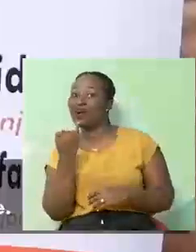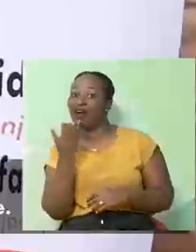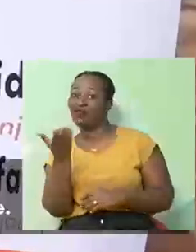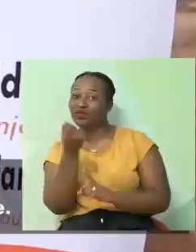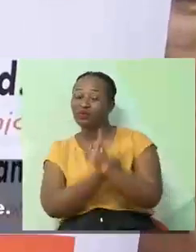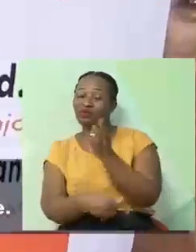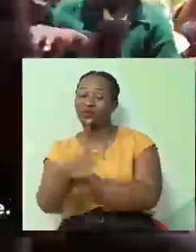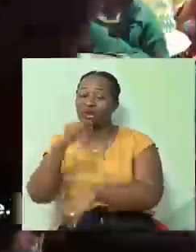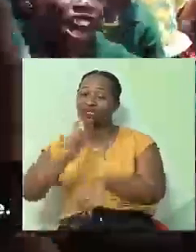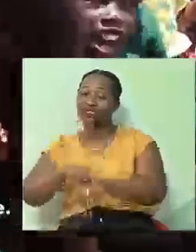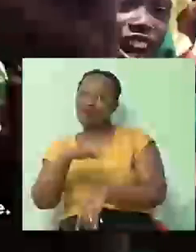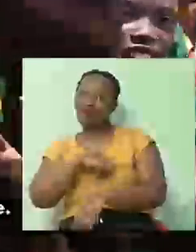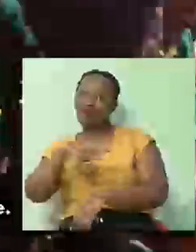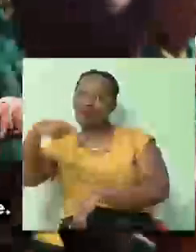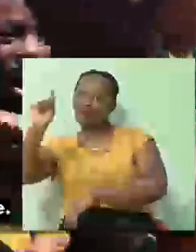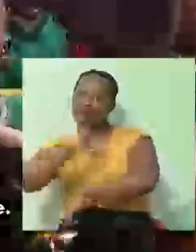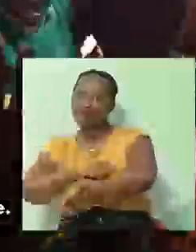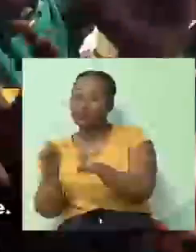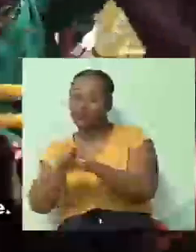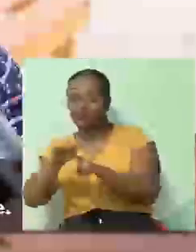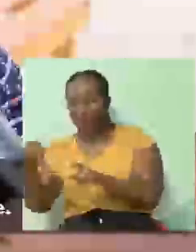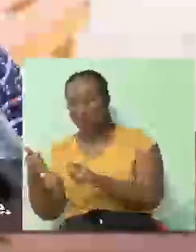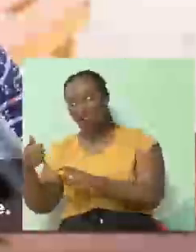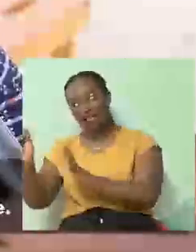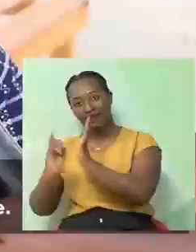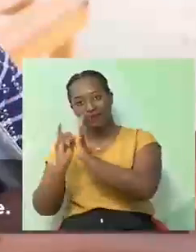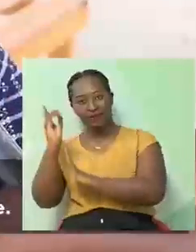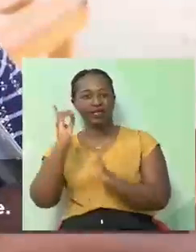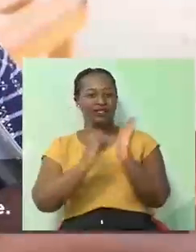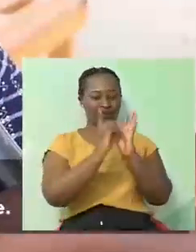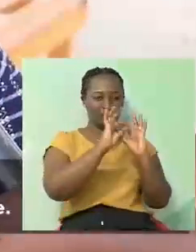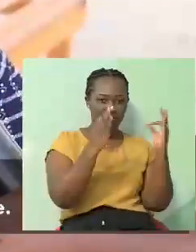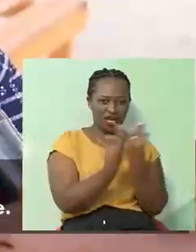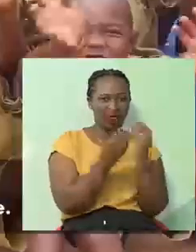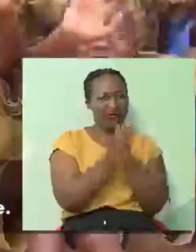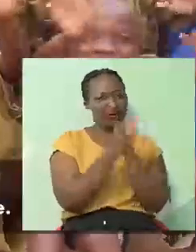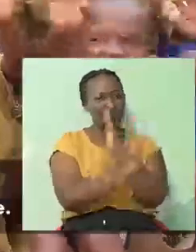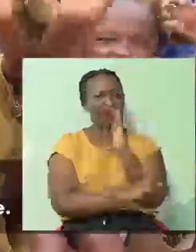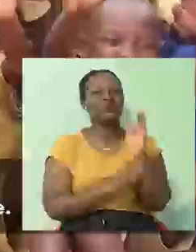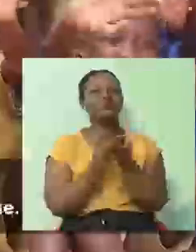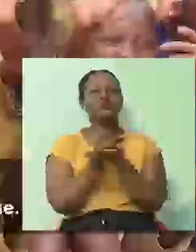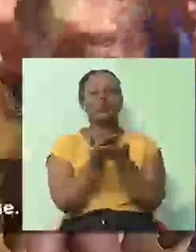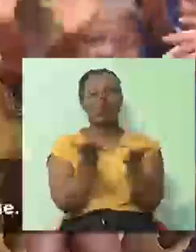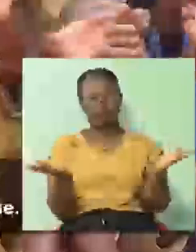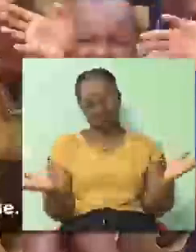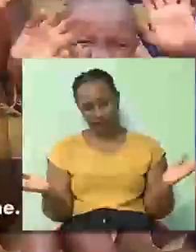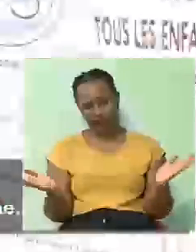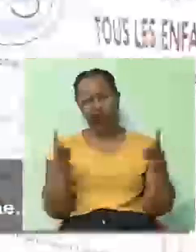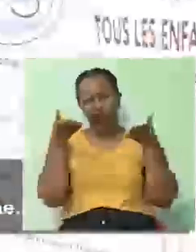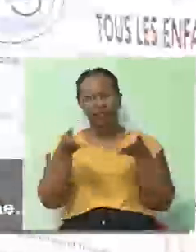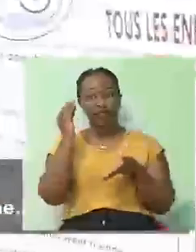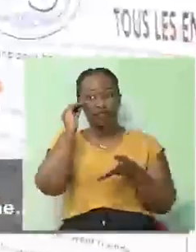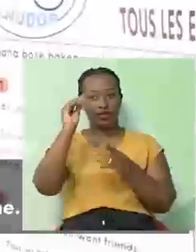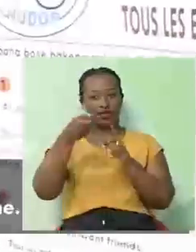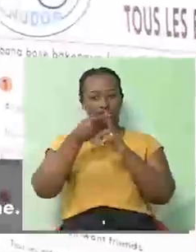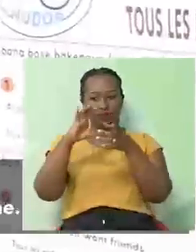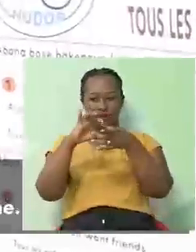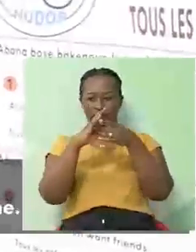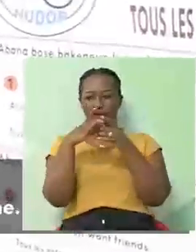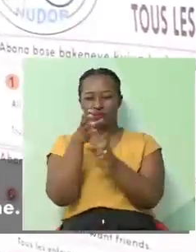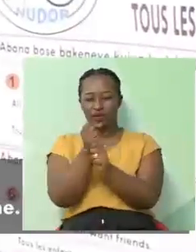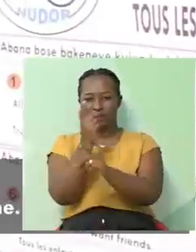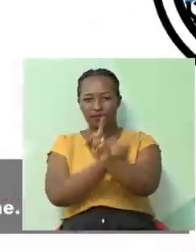Umwana ufite ubumuga iyo ahawe amahirwe yo kwiga nk'abandi, nawe yiteza imbere agateza imbere umuryango we n'igihugu muri rusange. Ubu butumwa mugejejweho